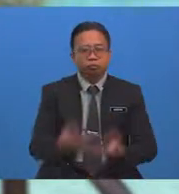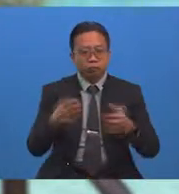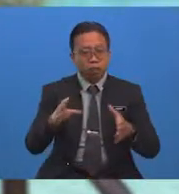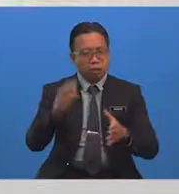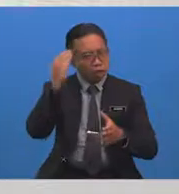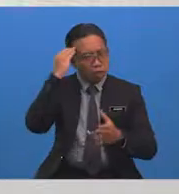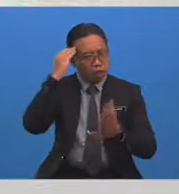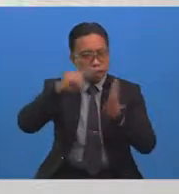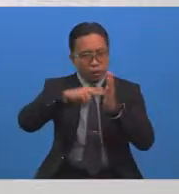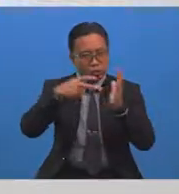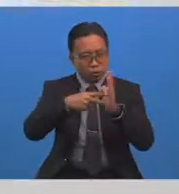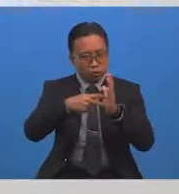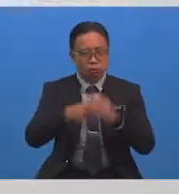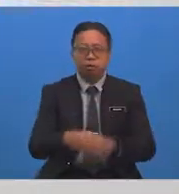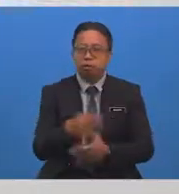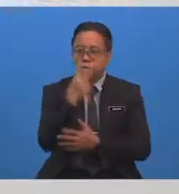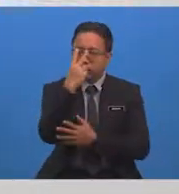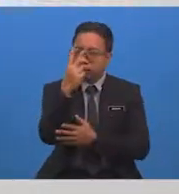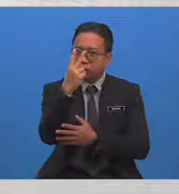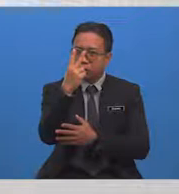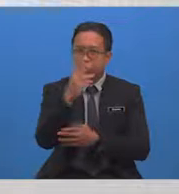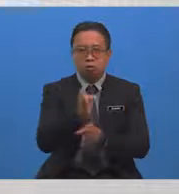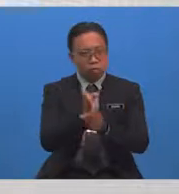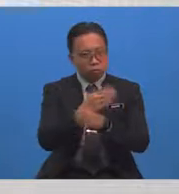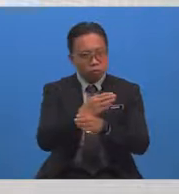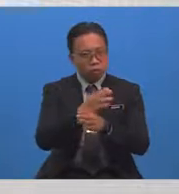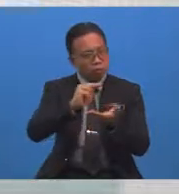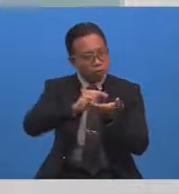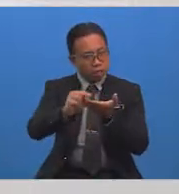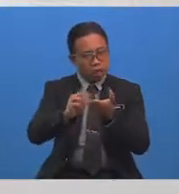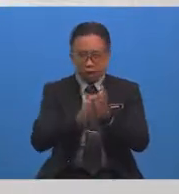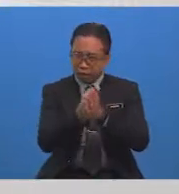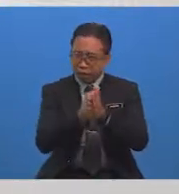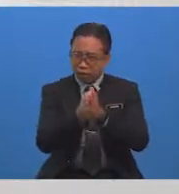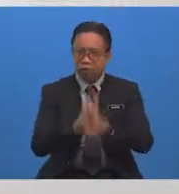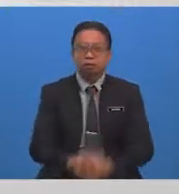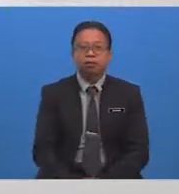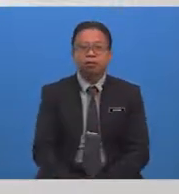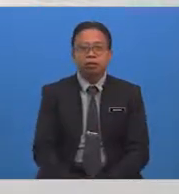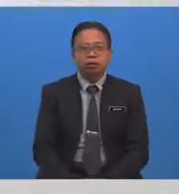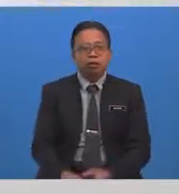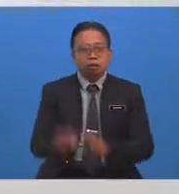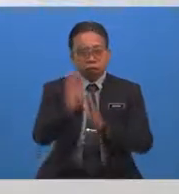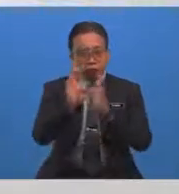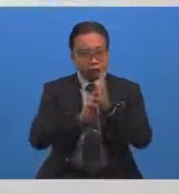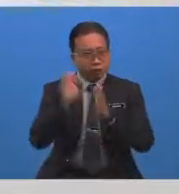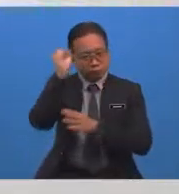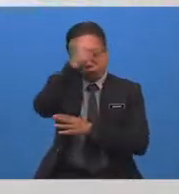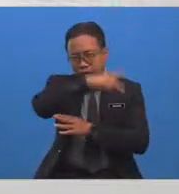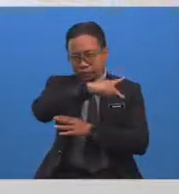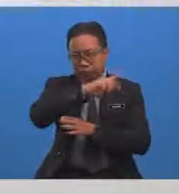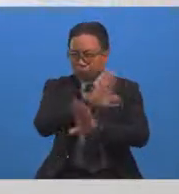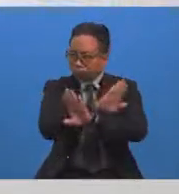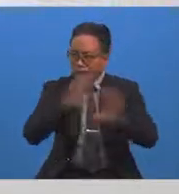kerajinan Jung kita melihat pada ciri-ciri dinilai ke Kinan bersikap tidak berputus